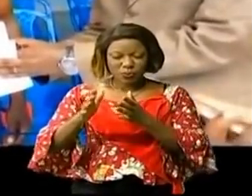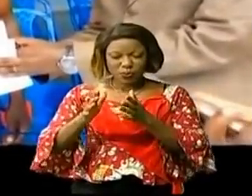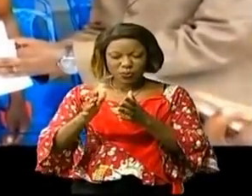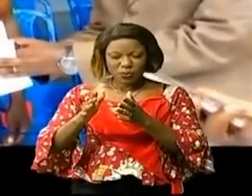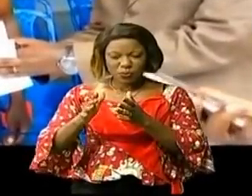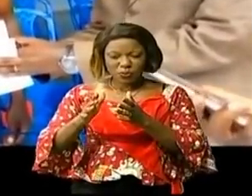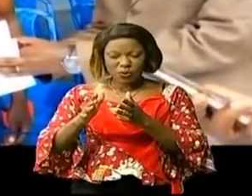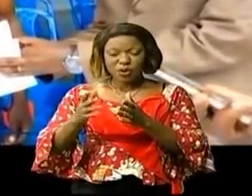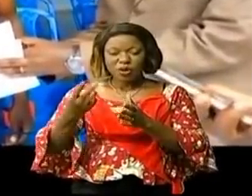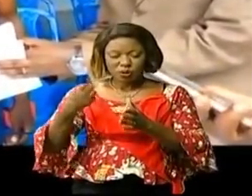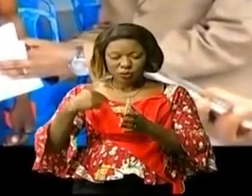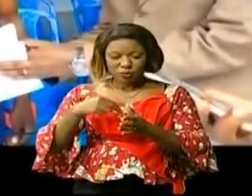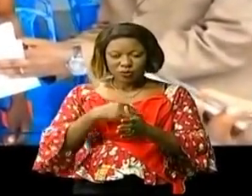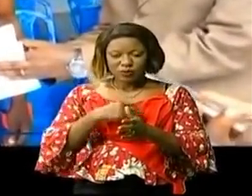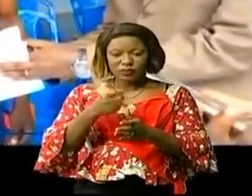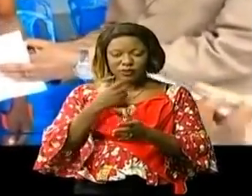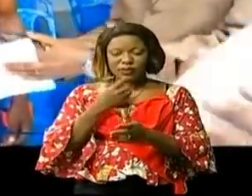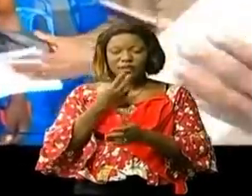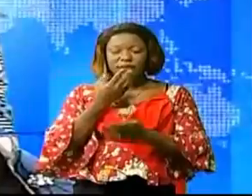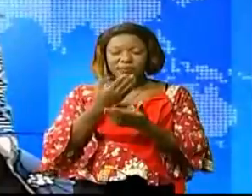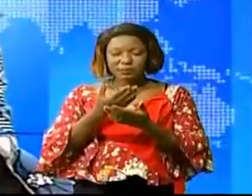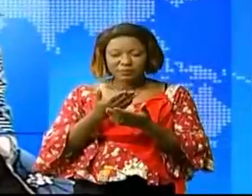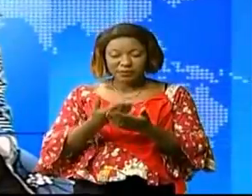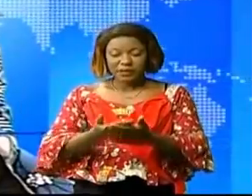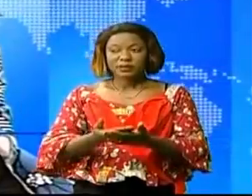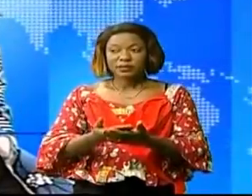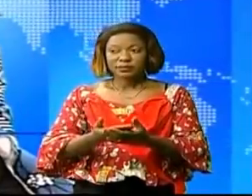Nous vivons et nous vivons.